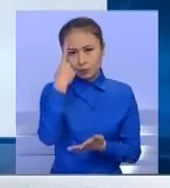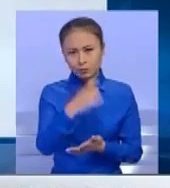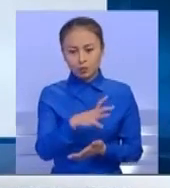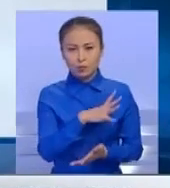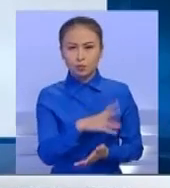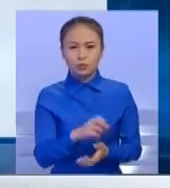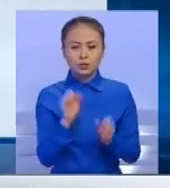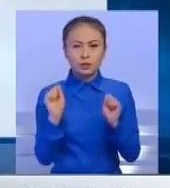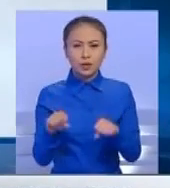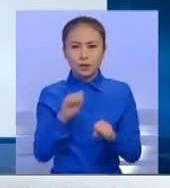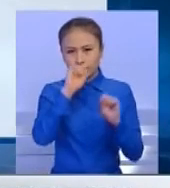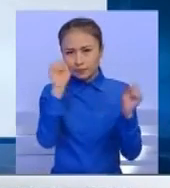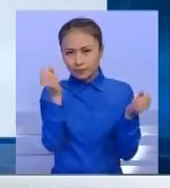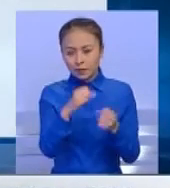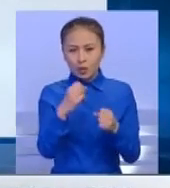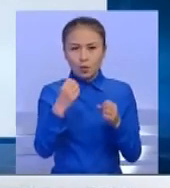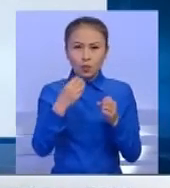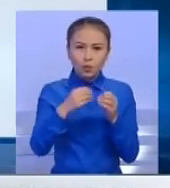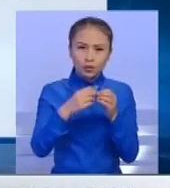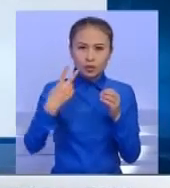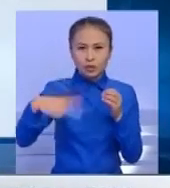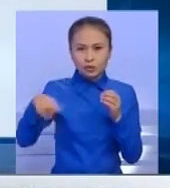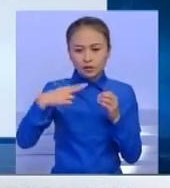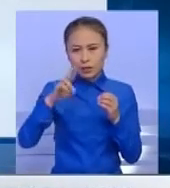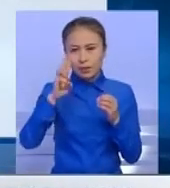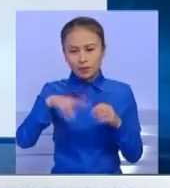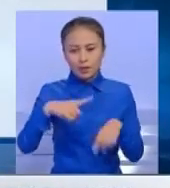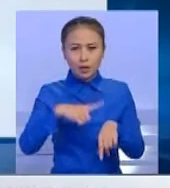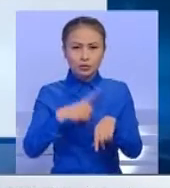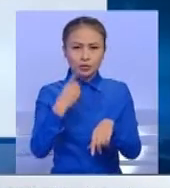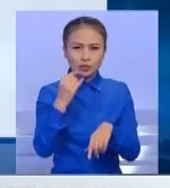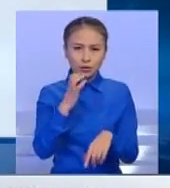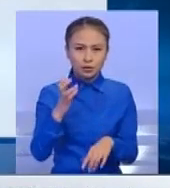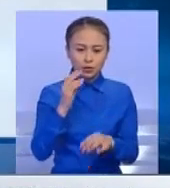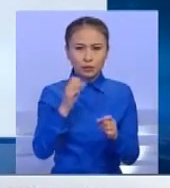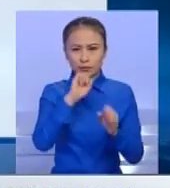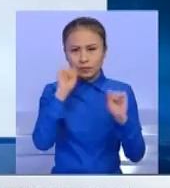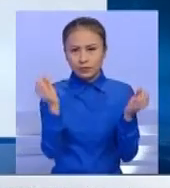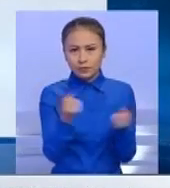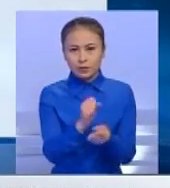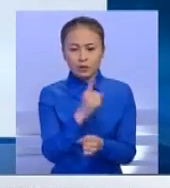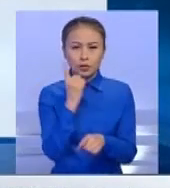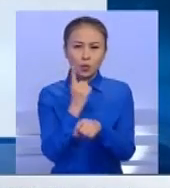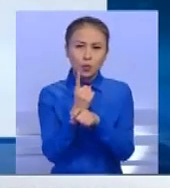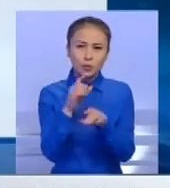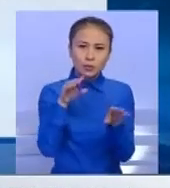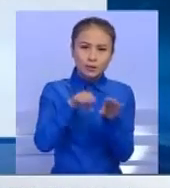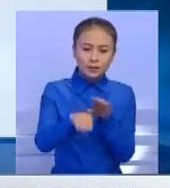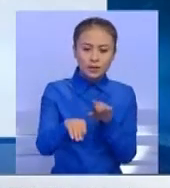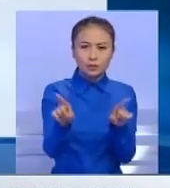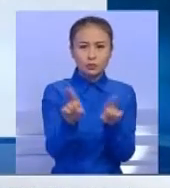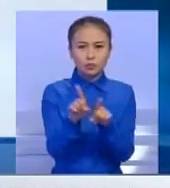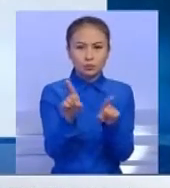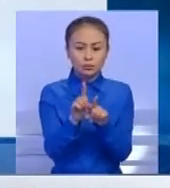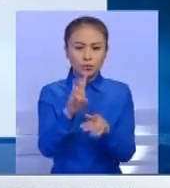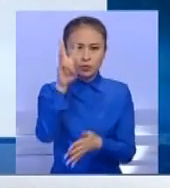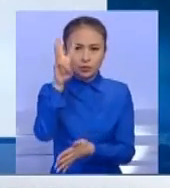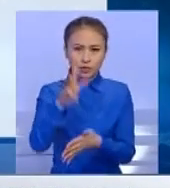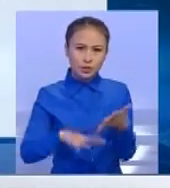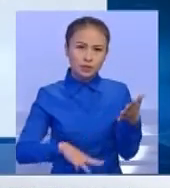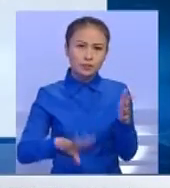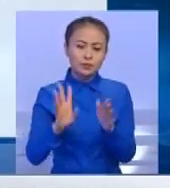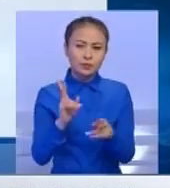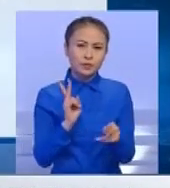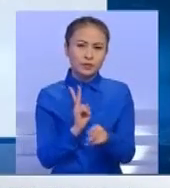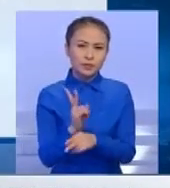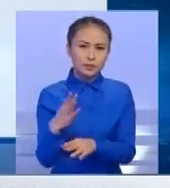мүмкін. Жылдамдықты 10-20 километр сағаттан асырғандарға, көлікті тыйым салған жерге қойғандарға да салынатын айыппұл